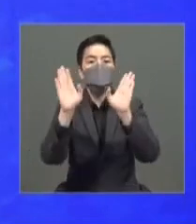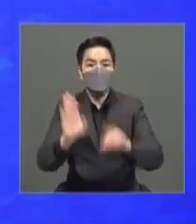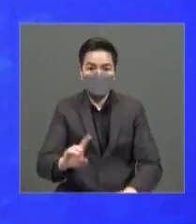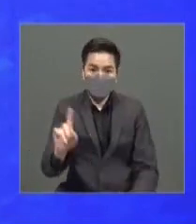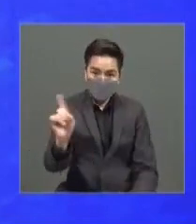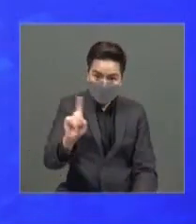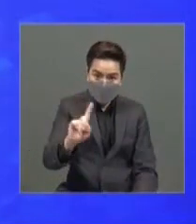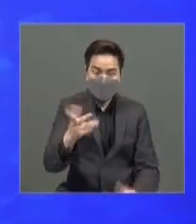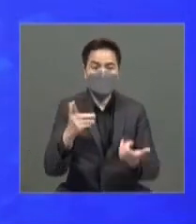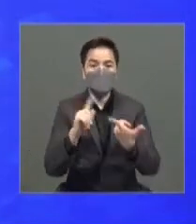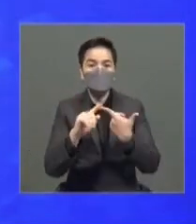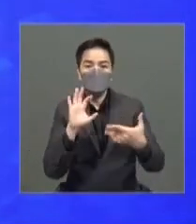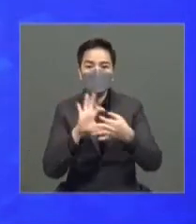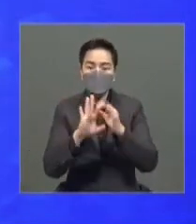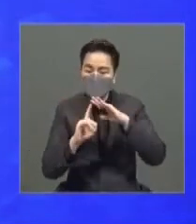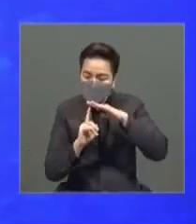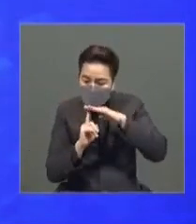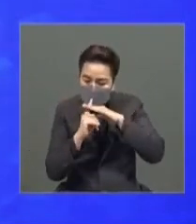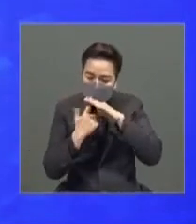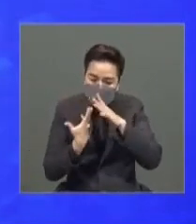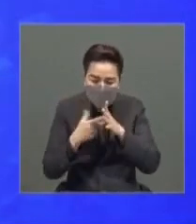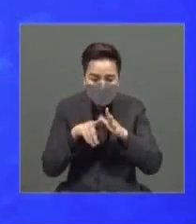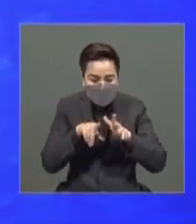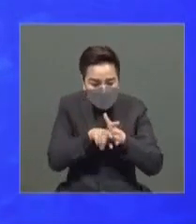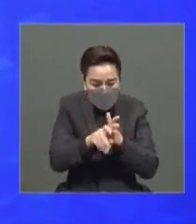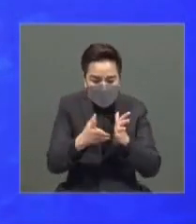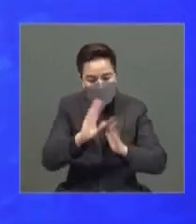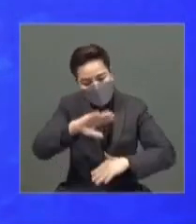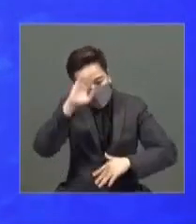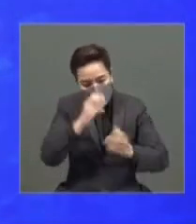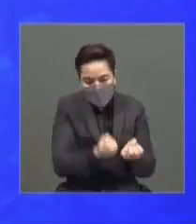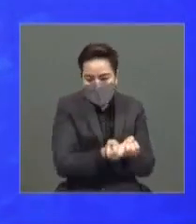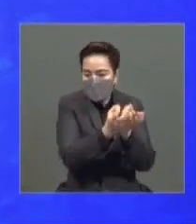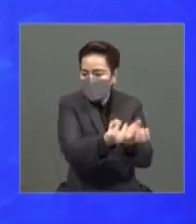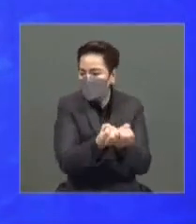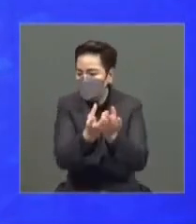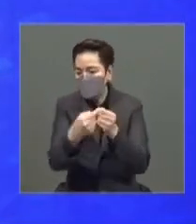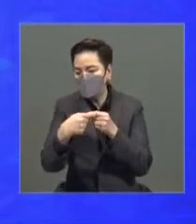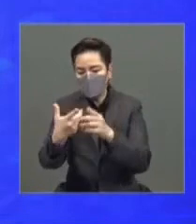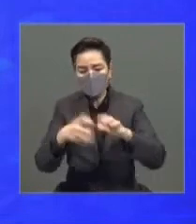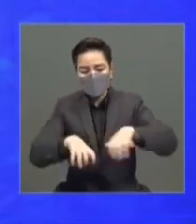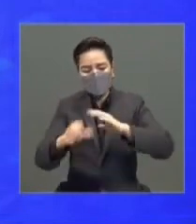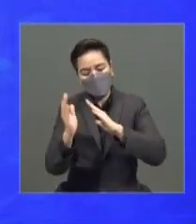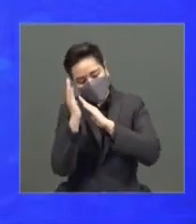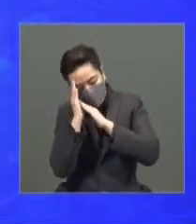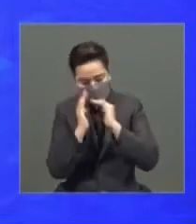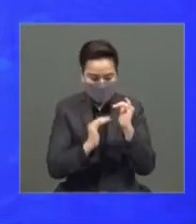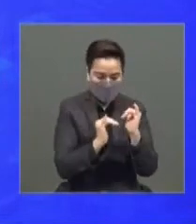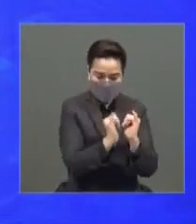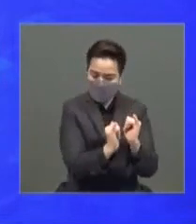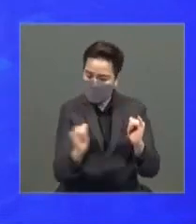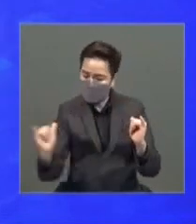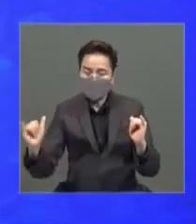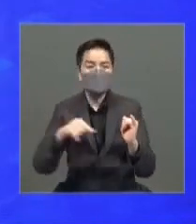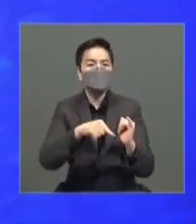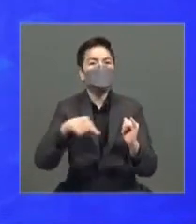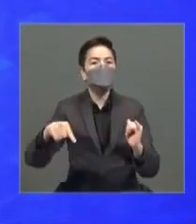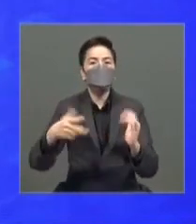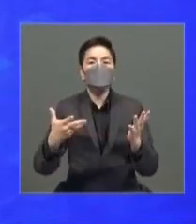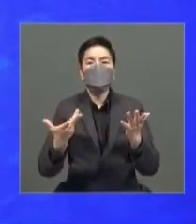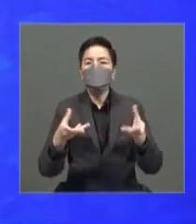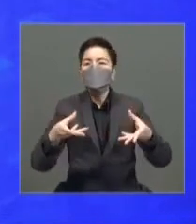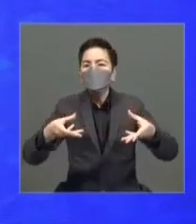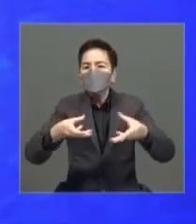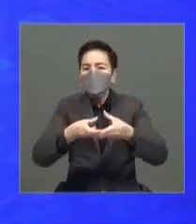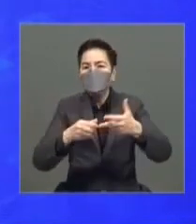ไรนะคะไม่ว่าจะเป็นเรื่องของการตรวจหาเชื้อการส่งต่อผู้ป่วยรวมถึงการบริหารจัดการเตียงเพื่อรองรับผู้ป่วยโดยเฉพาะ